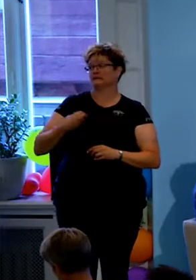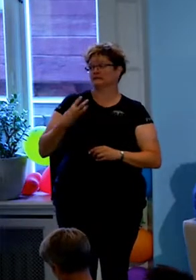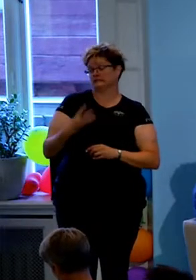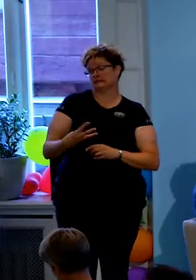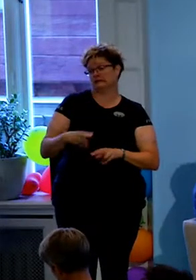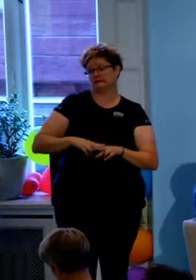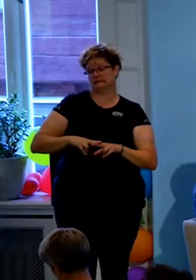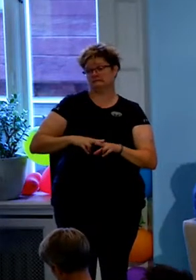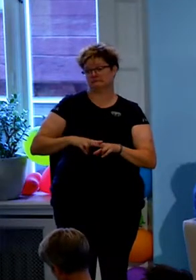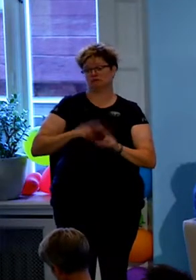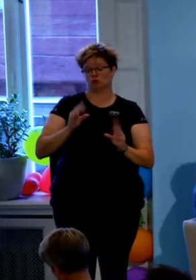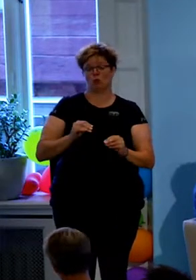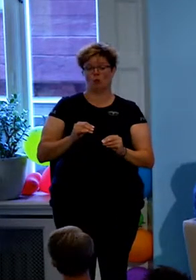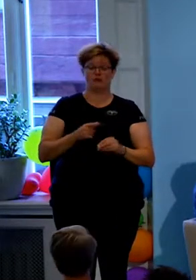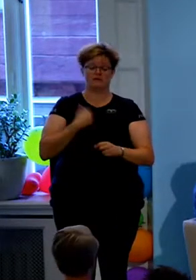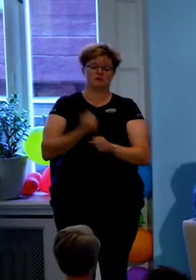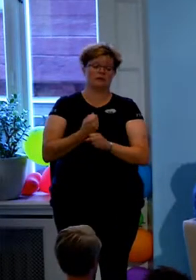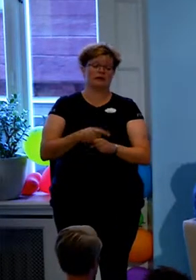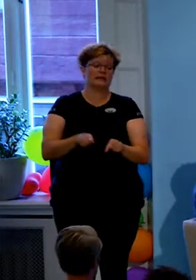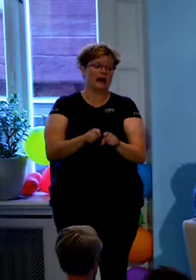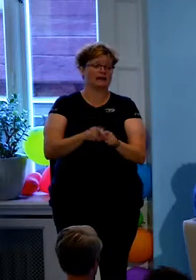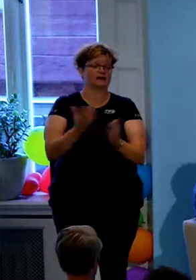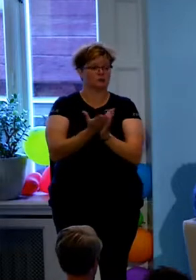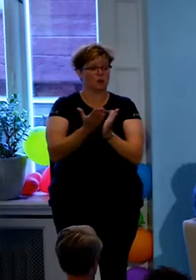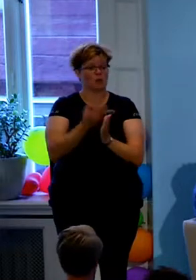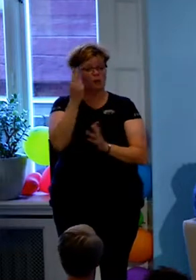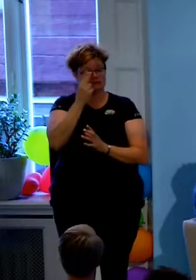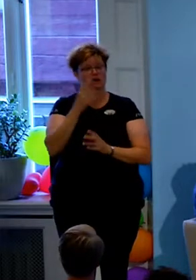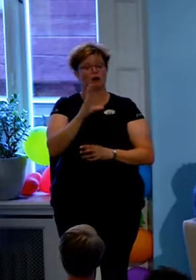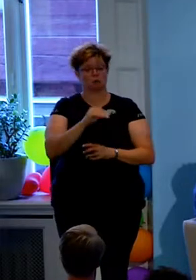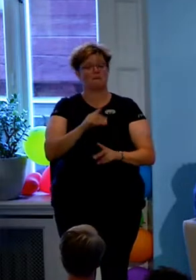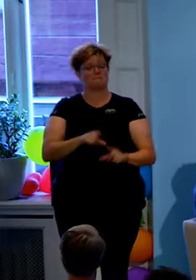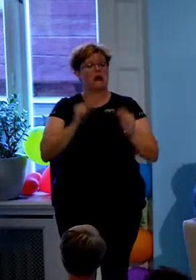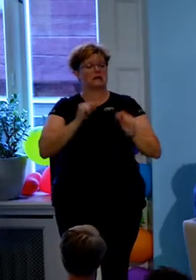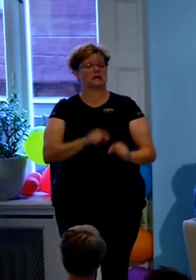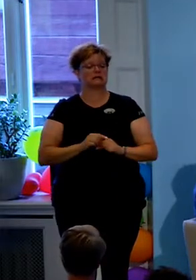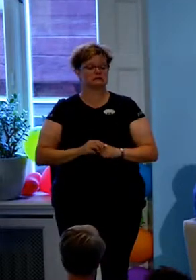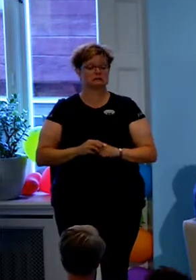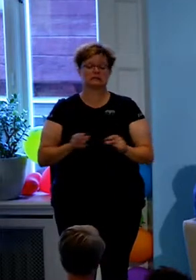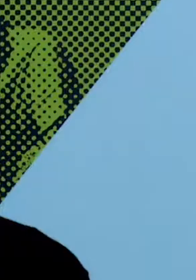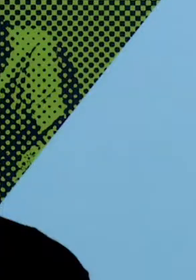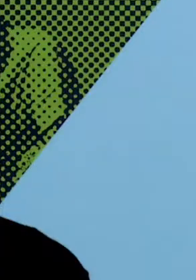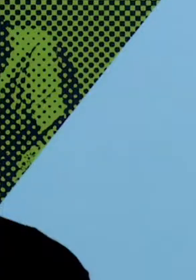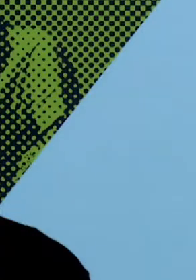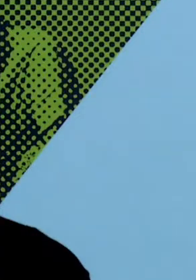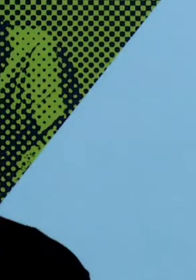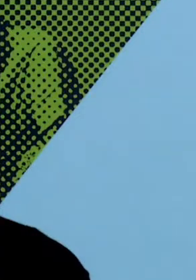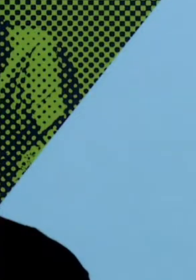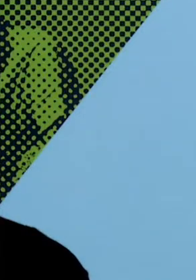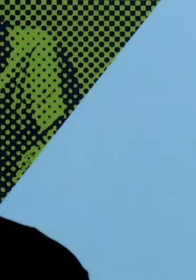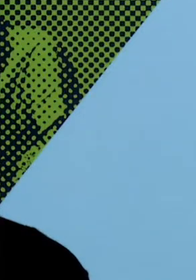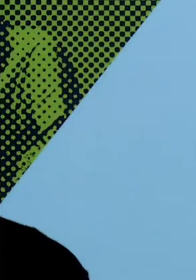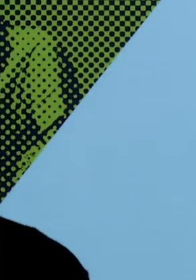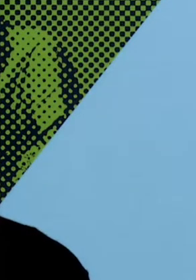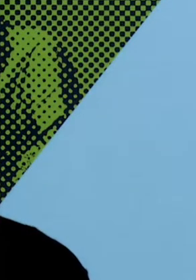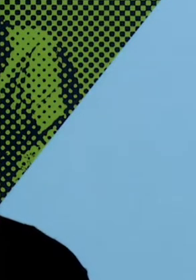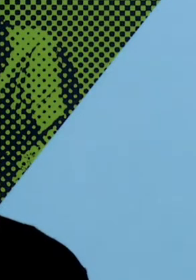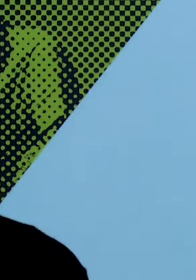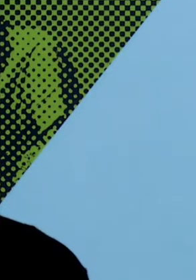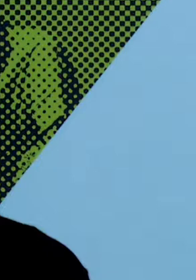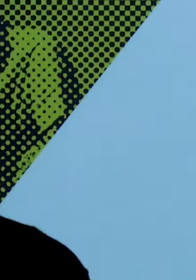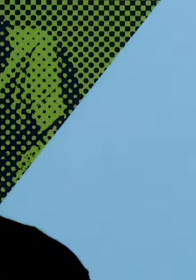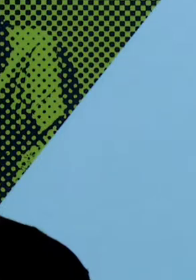liknande sätt med att jobba jättenära skolor och universitet, vara nära liksom ungdomarna riktigt tidigt. Vi har ju